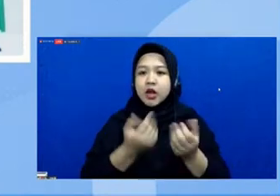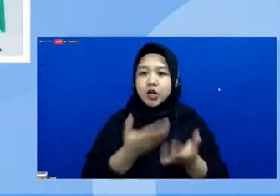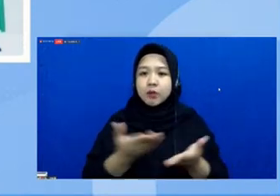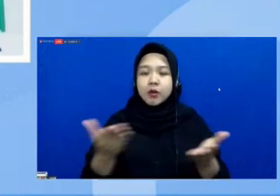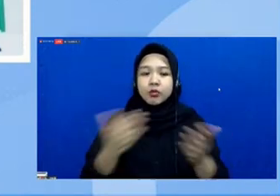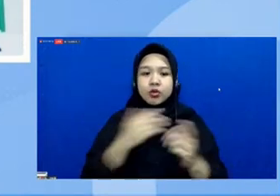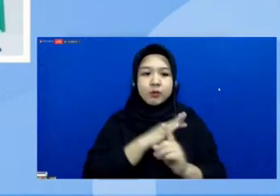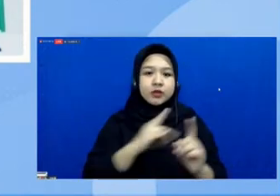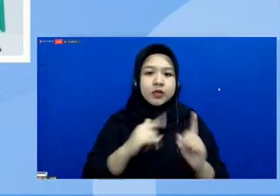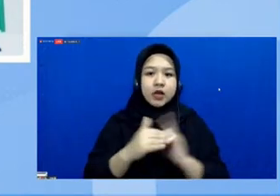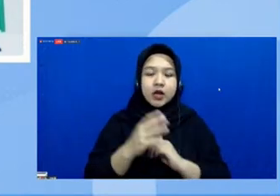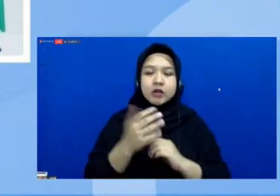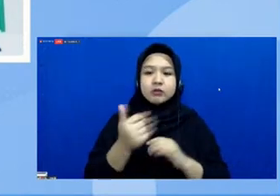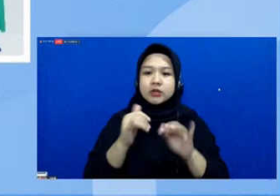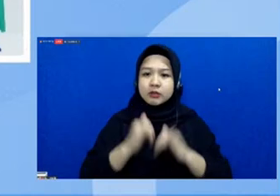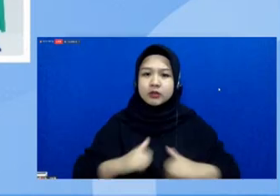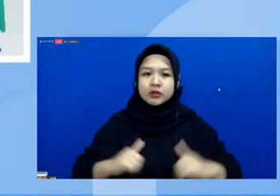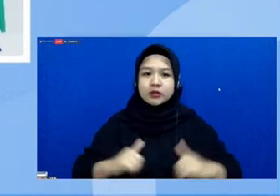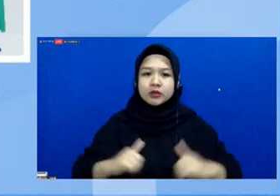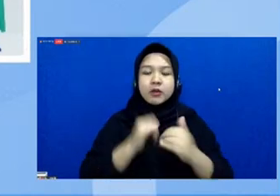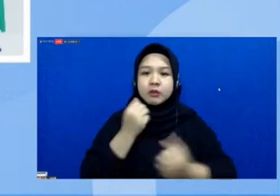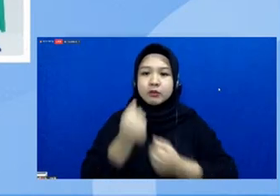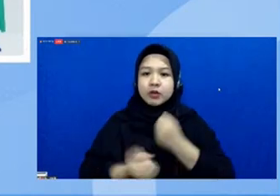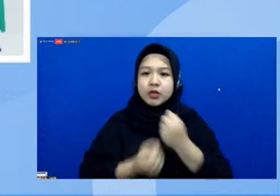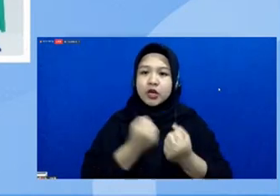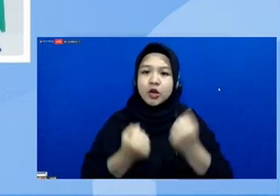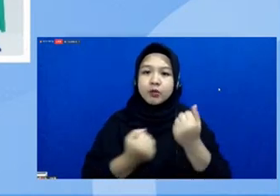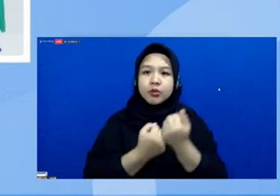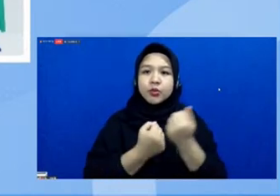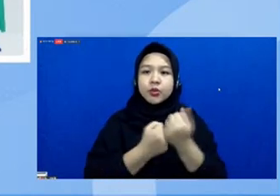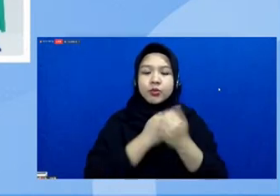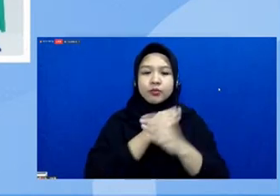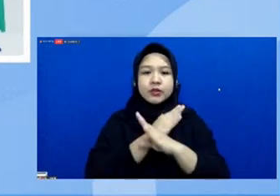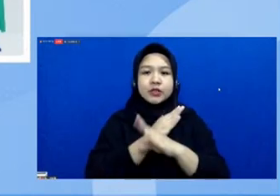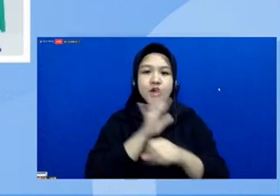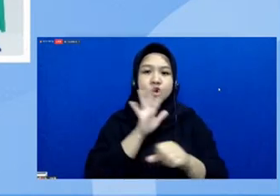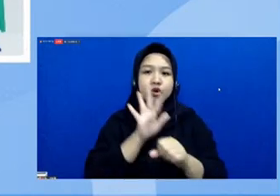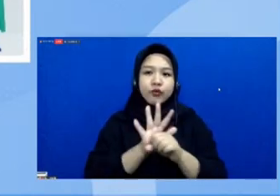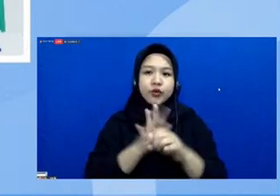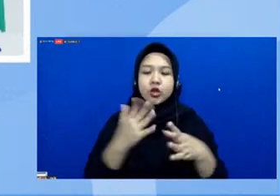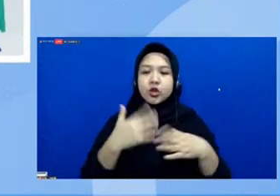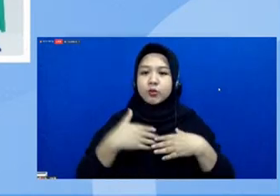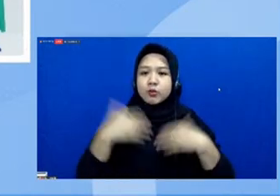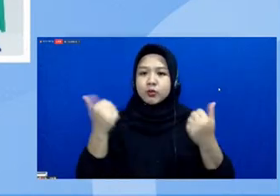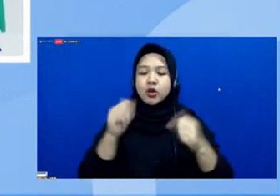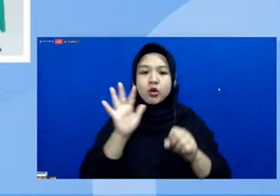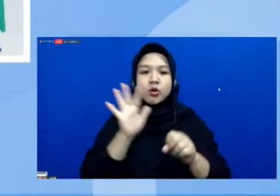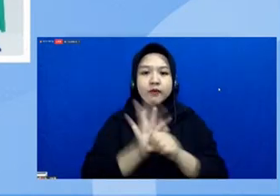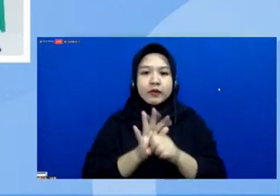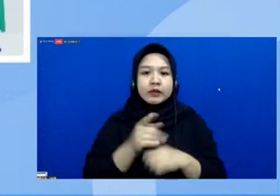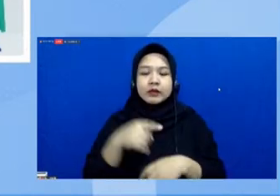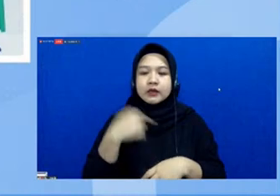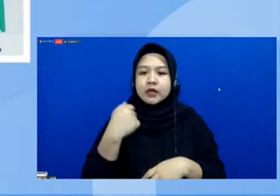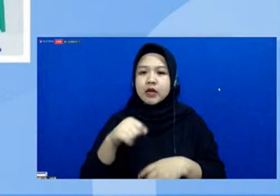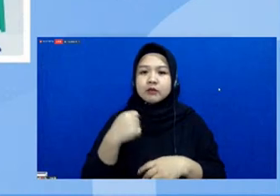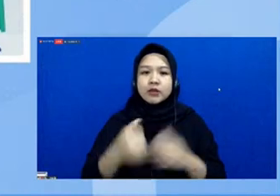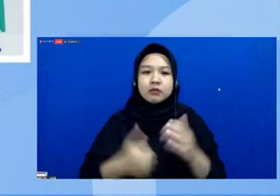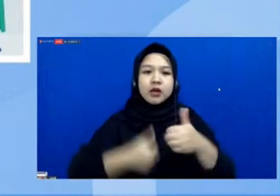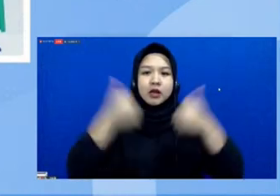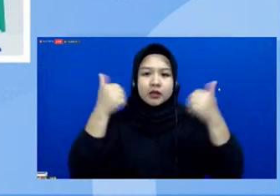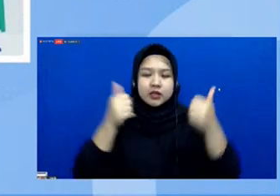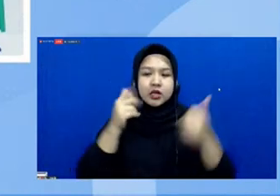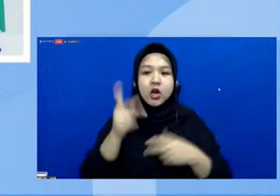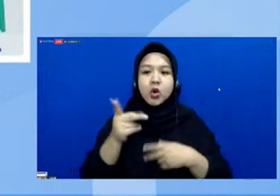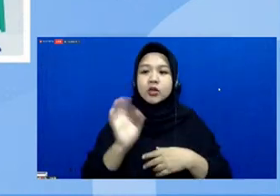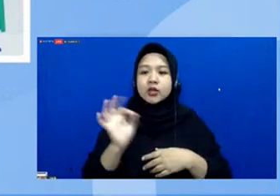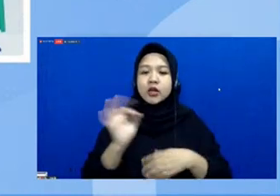masyarakat untuk sama-sama kita bergerak mendukung pencegahan COVID-19 atau pemulihan COVID-19 ini tidak akan pernah berhasil kalau tidak ada